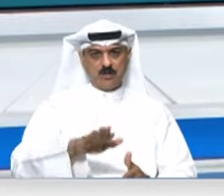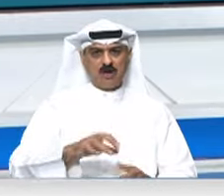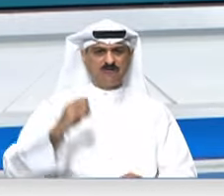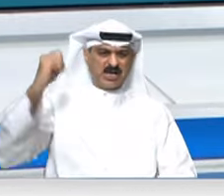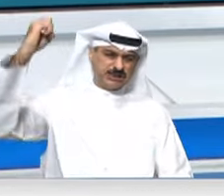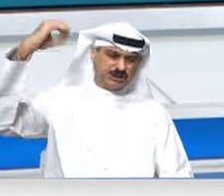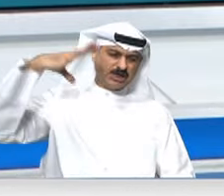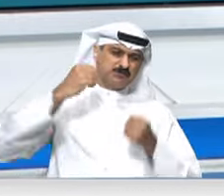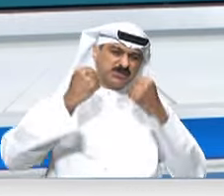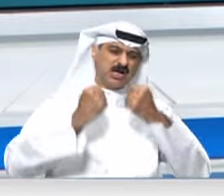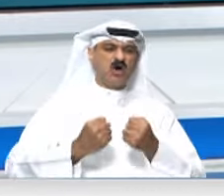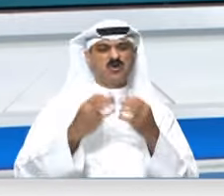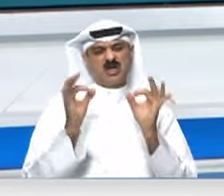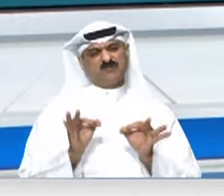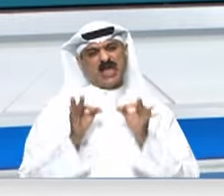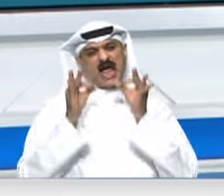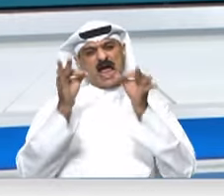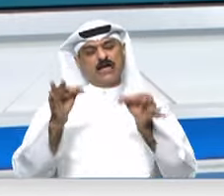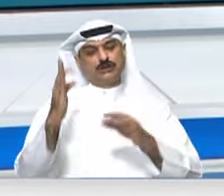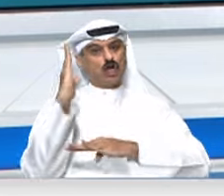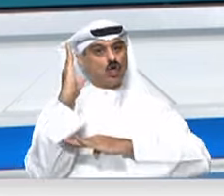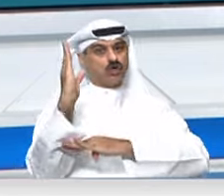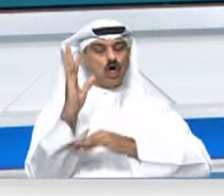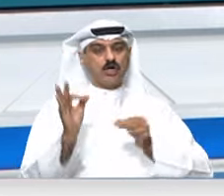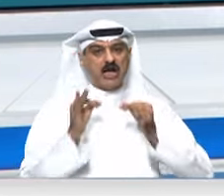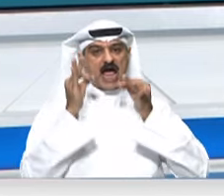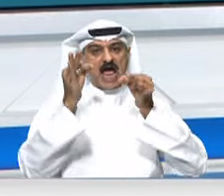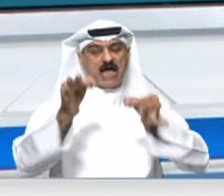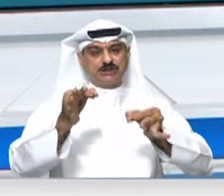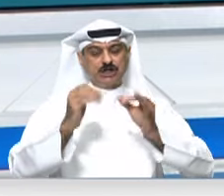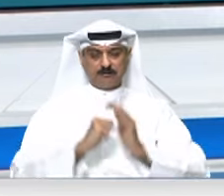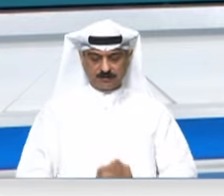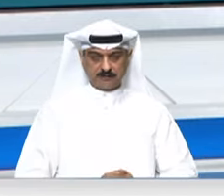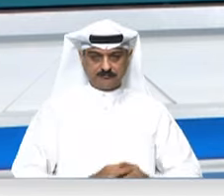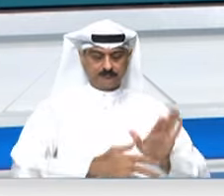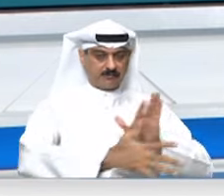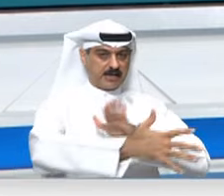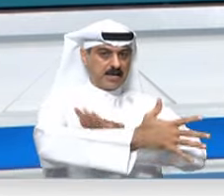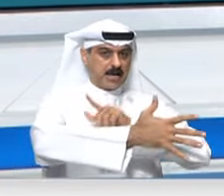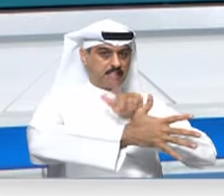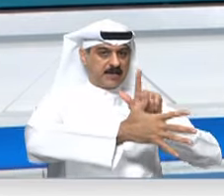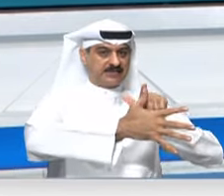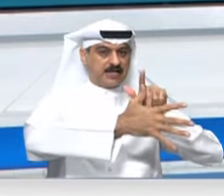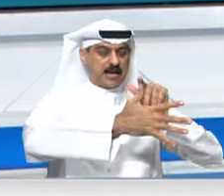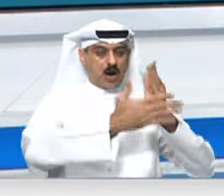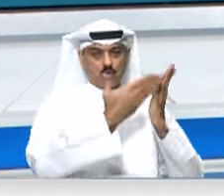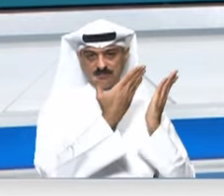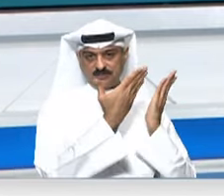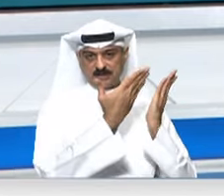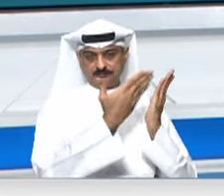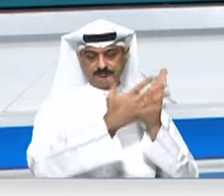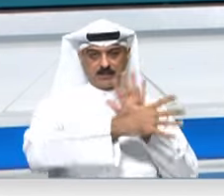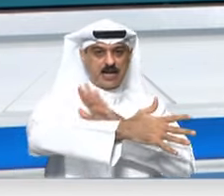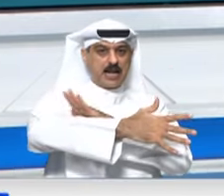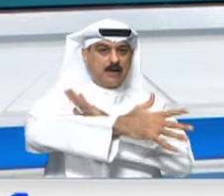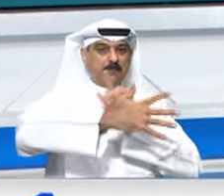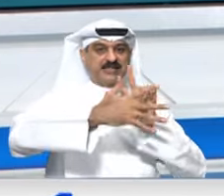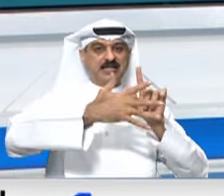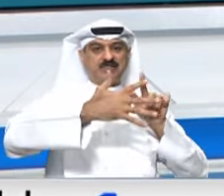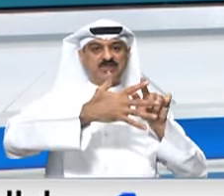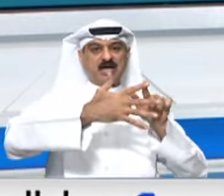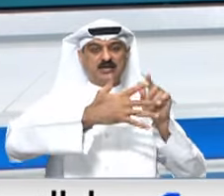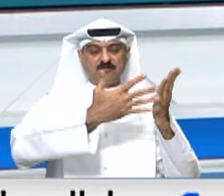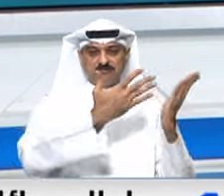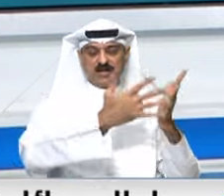اشعه الشمس خلال فتره الظهيره المد الاول باذن الله الساعه 259 دقيقه من بعد منتصف الليل والمد الثاني الساعه 1 الظهر